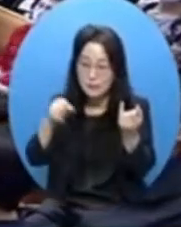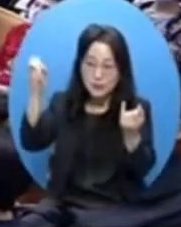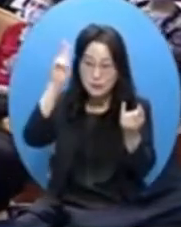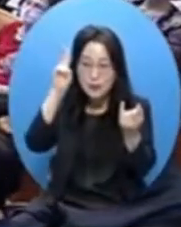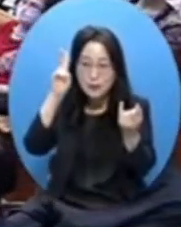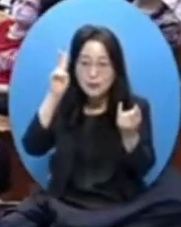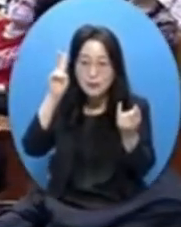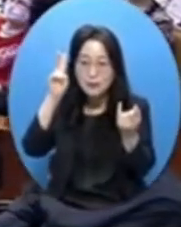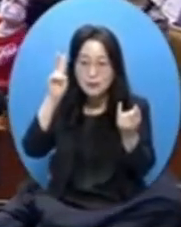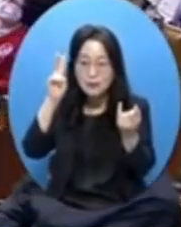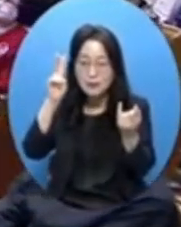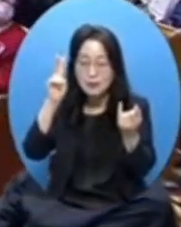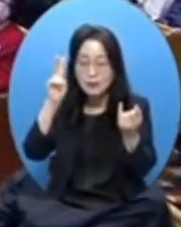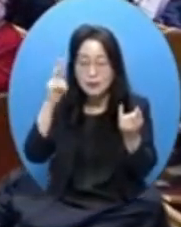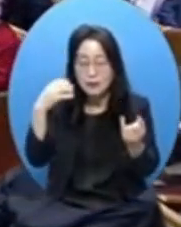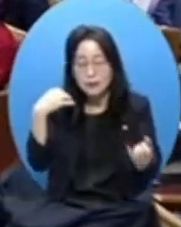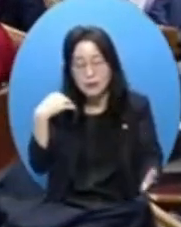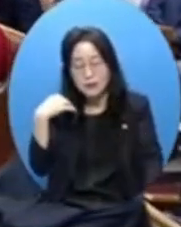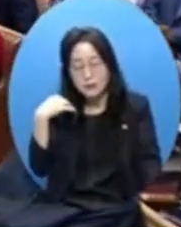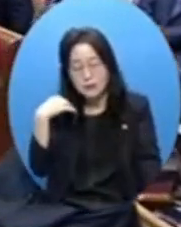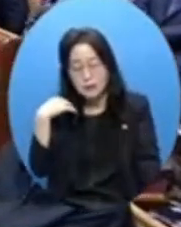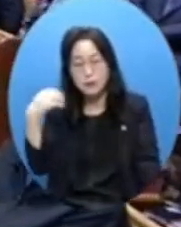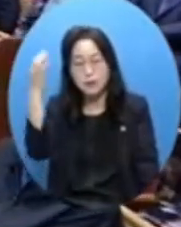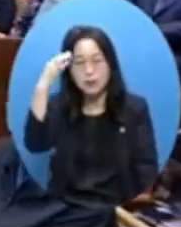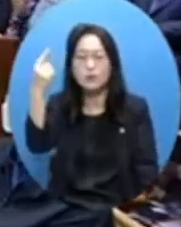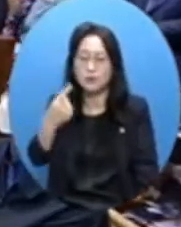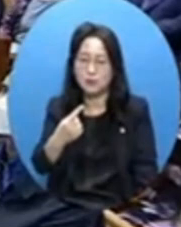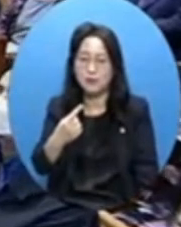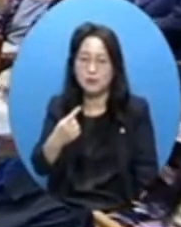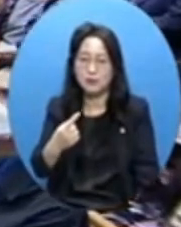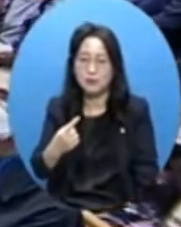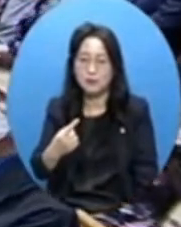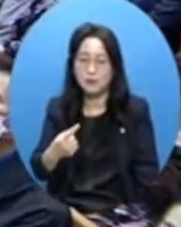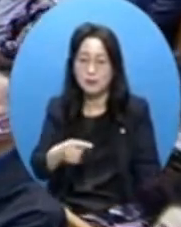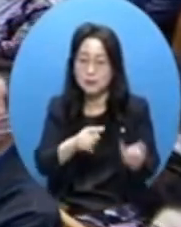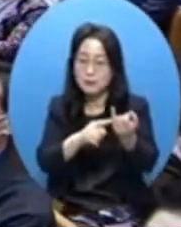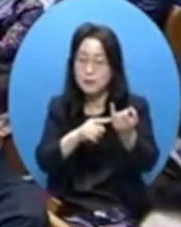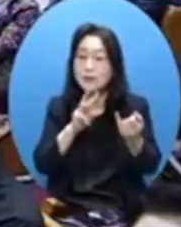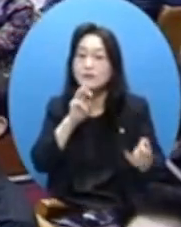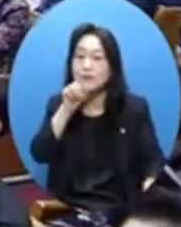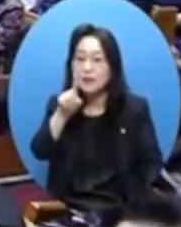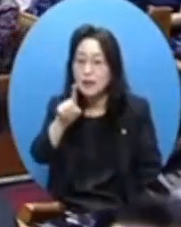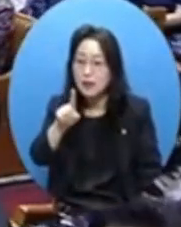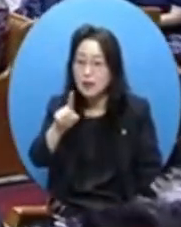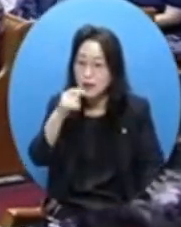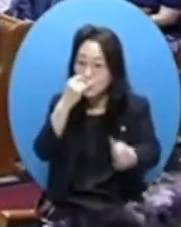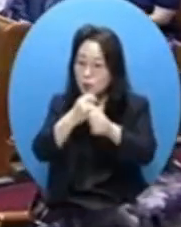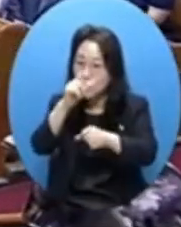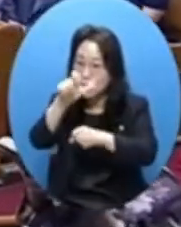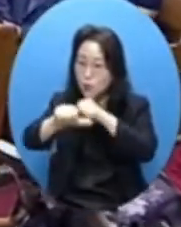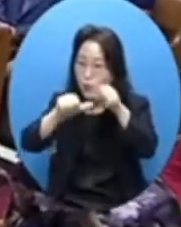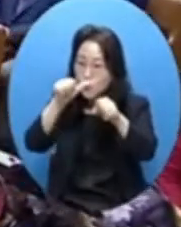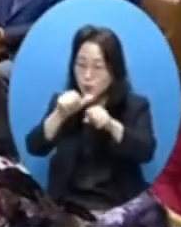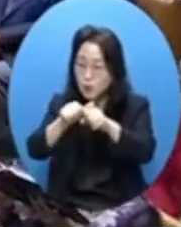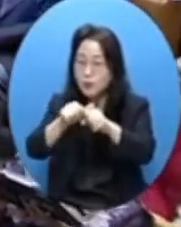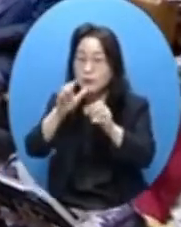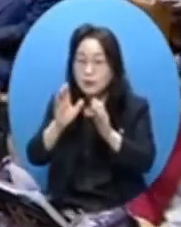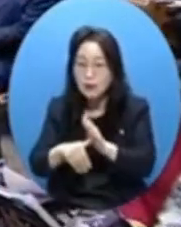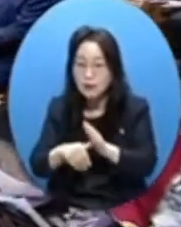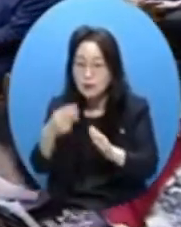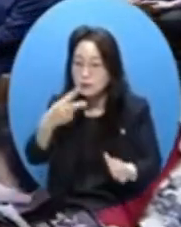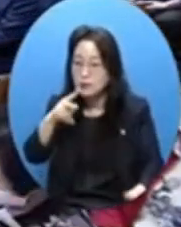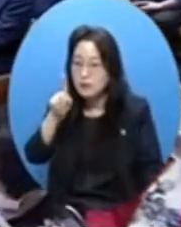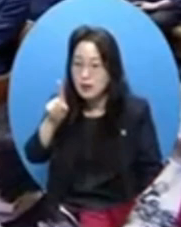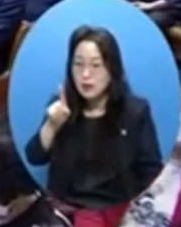감 나 힘든 큰 고난이 라고 합니다 3 얼마의 사돈 1 살펴 론 5년차 했든 2001년에 남편이 원인도